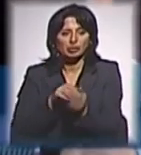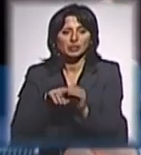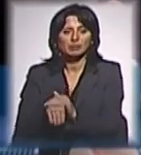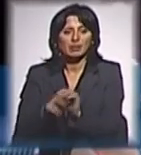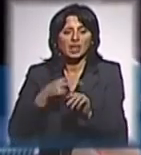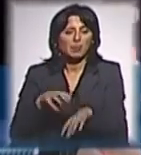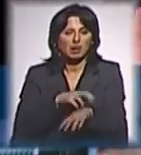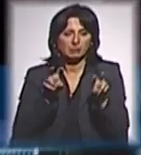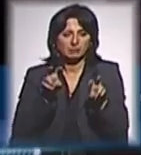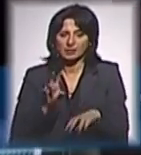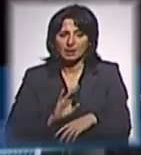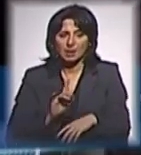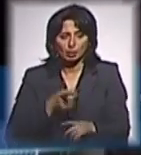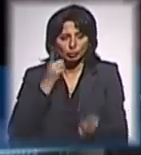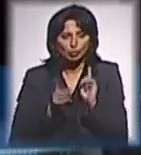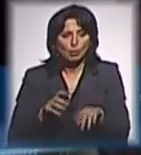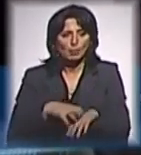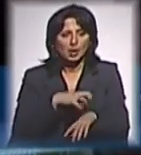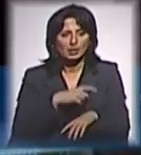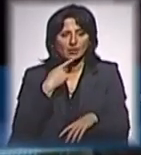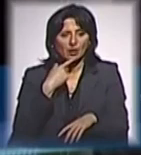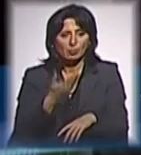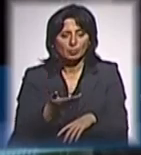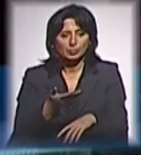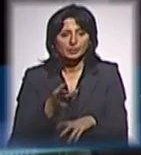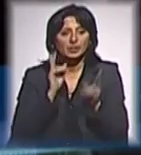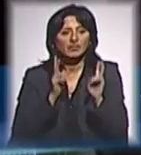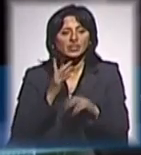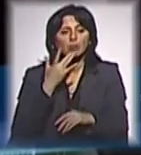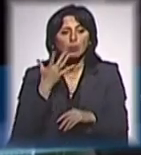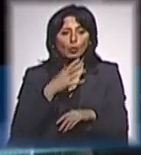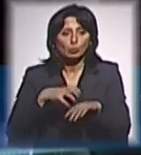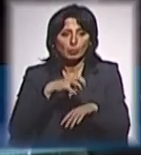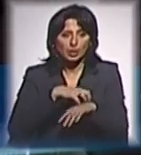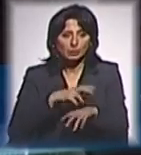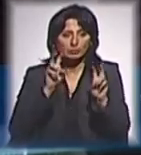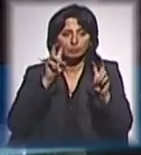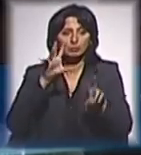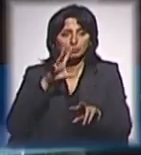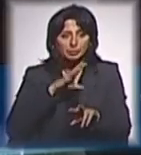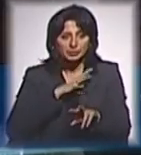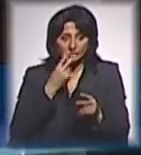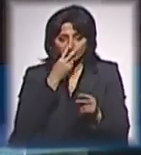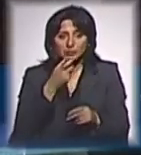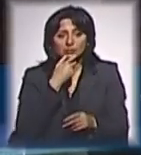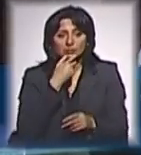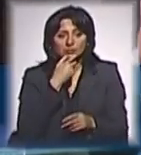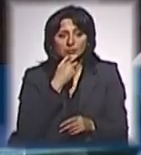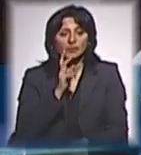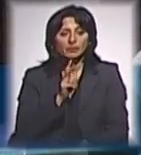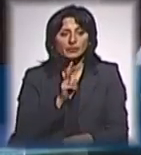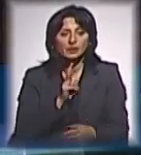უჯრებში, ისეთ პოლიტიკურ ორგანიზაციებს არ გულისხმობთ უკაცრავად. ვინც პოლიტიკურ პარტიად იწოდება, დააკვირდით